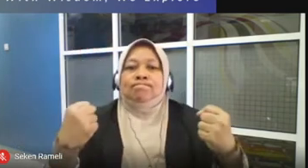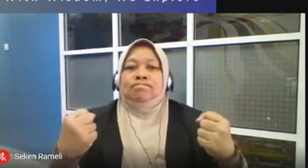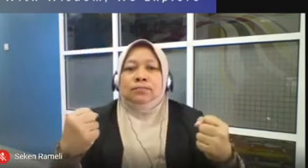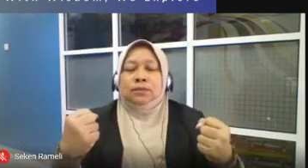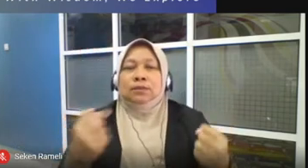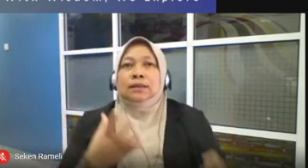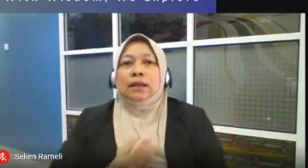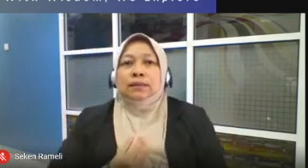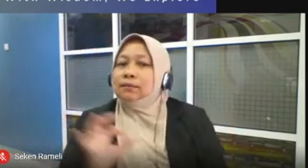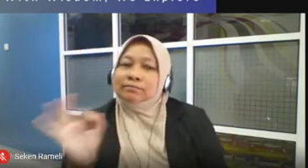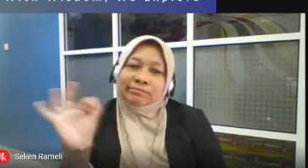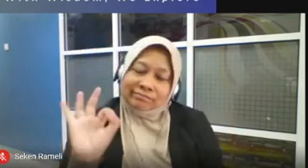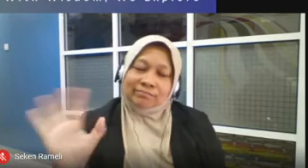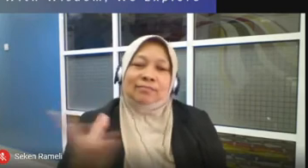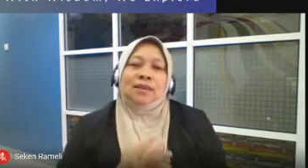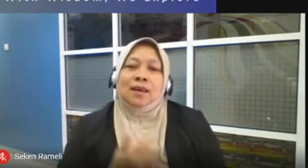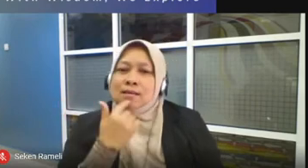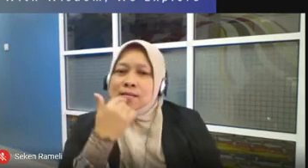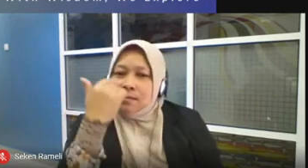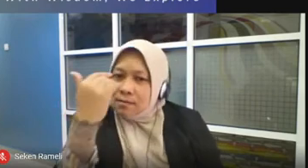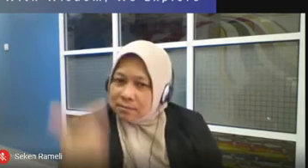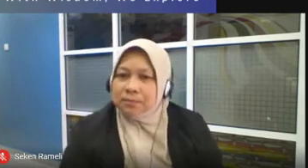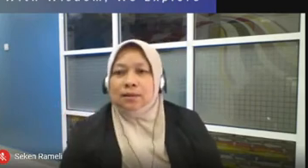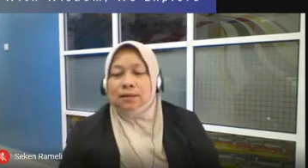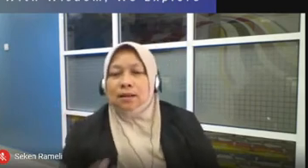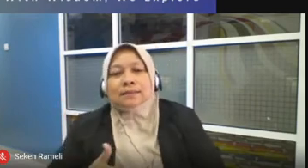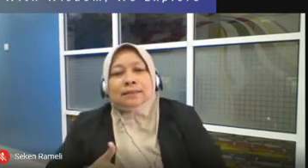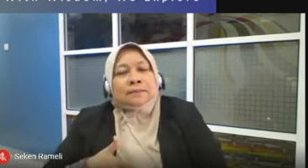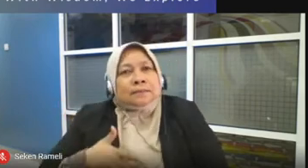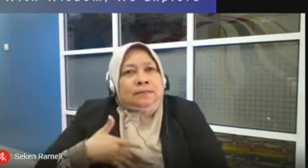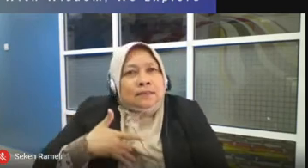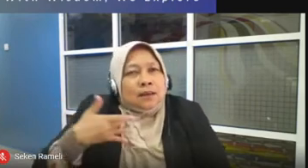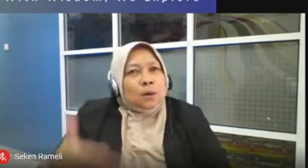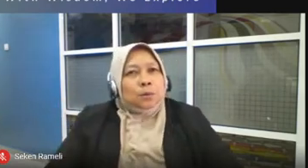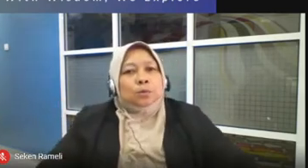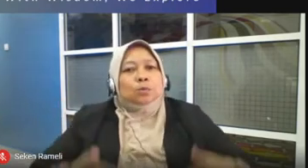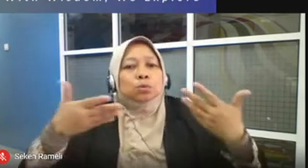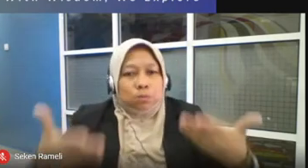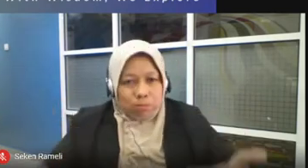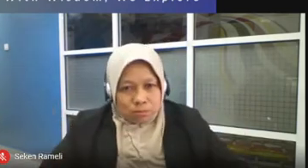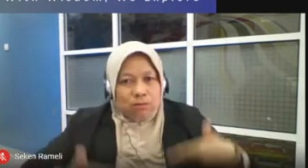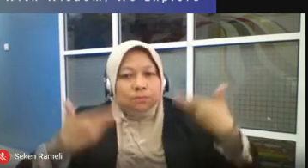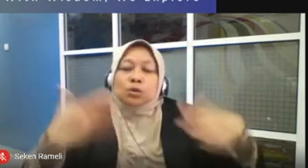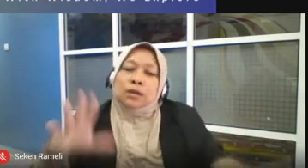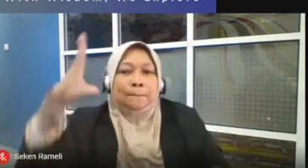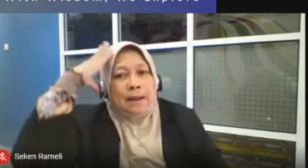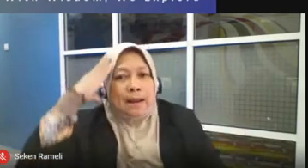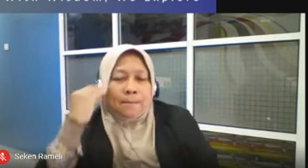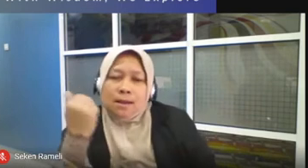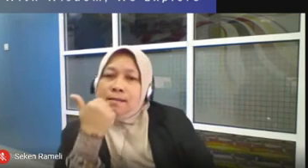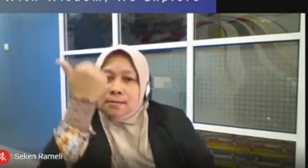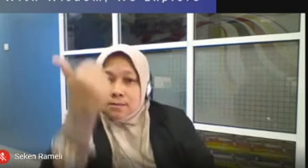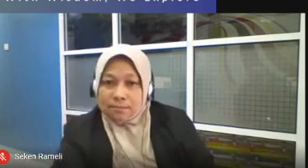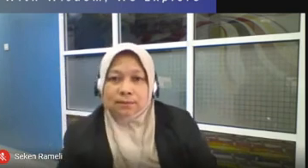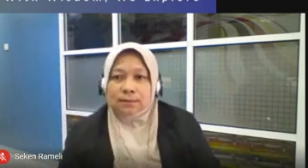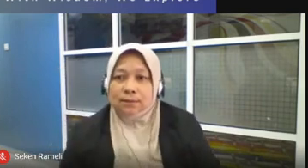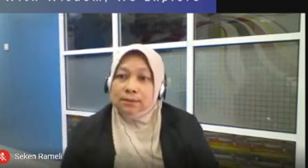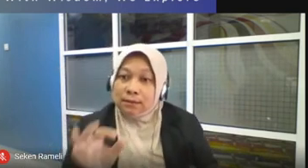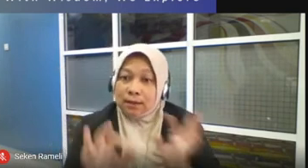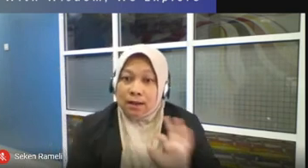gemuruh untuk menjadi seorang pengacara. Barulah datangnya aura. Sebab apa? Kita dah melalui pengalaman yang panjang. Jadi bagi